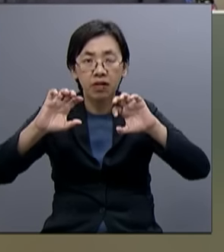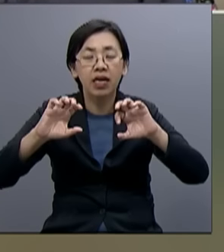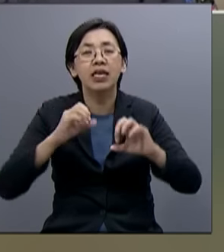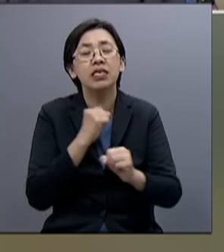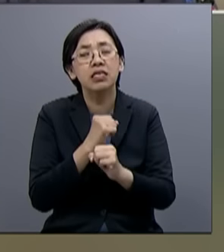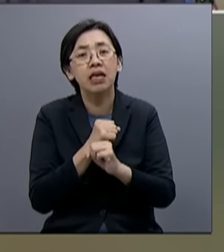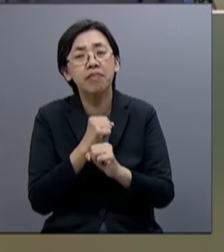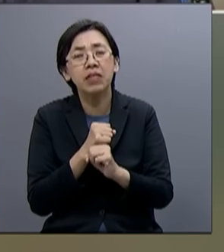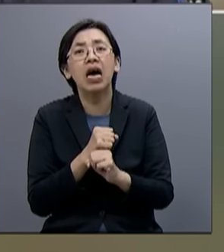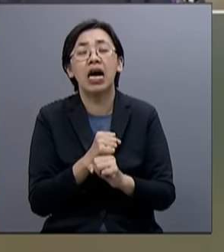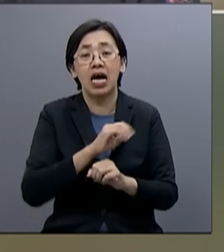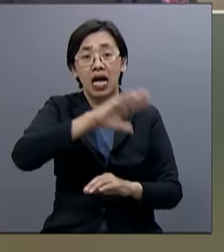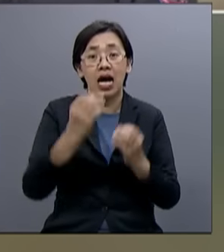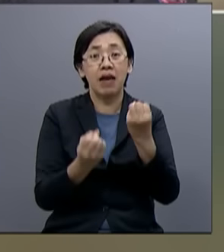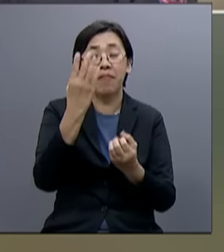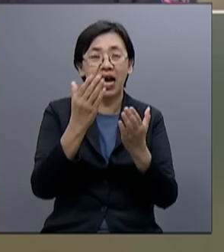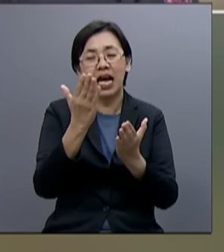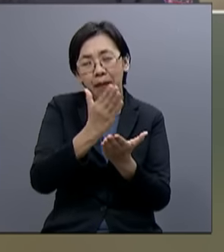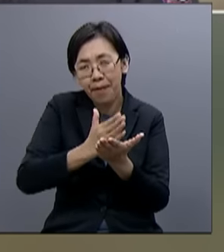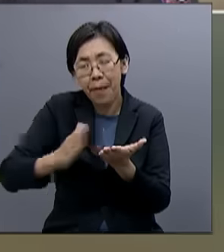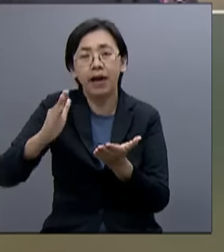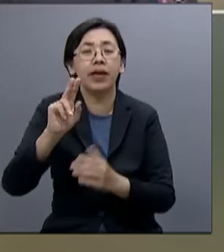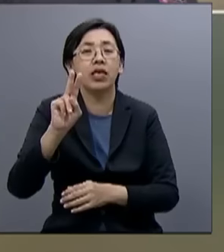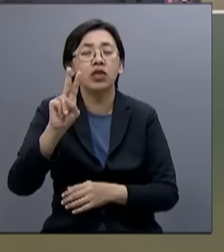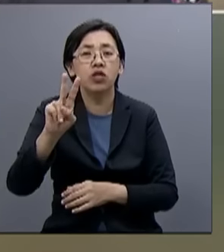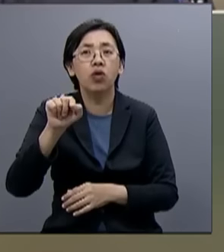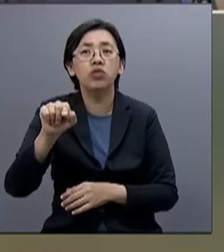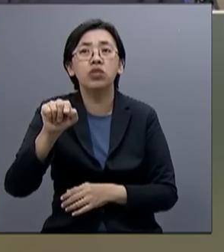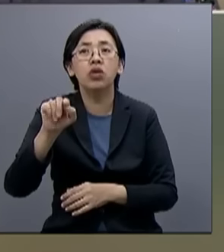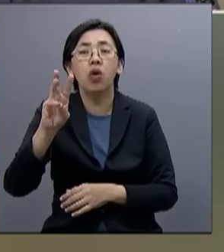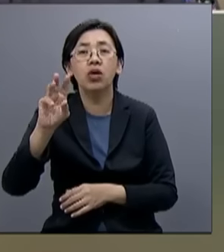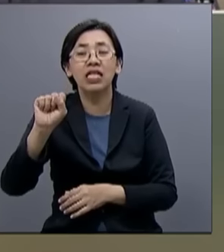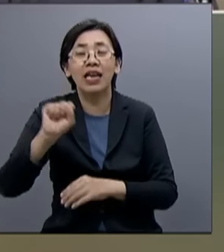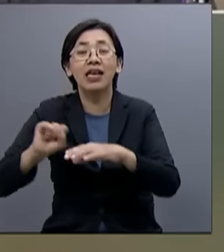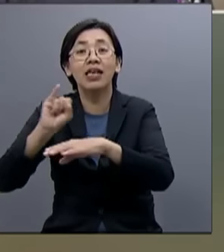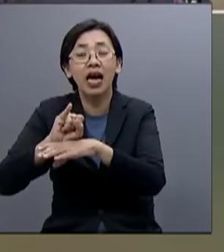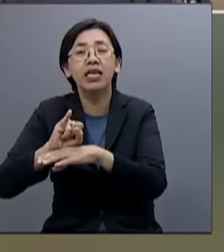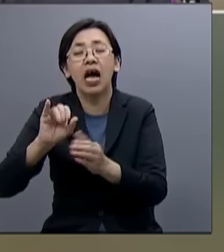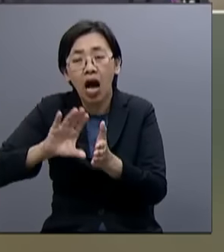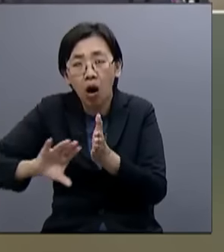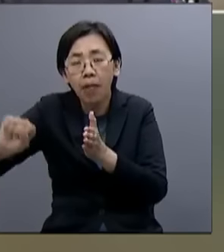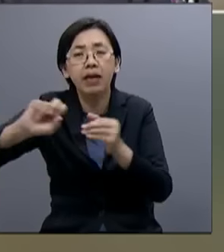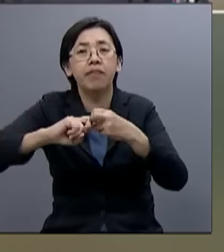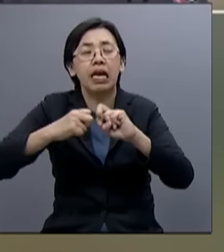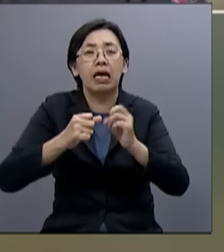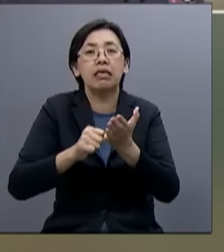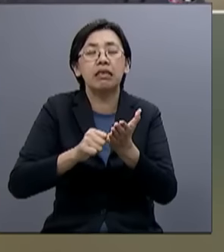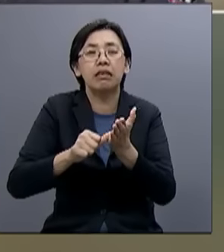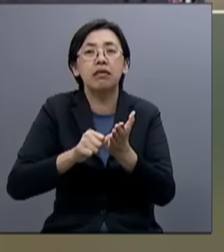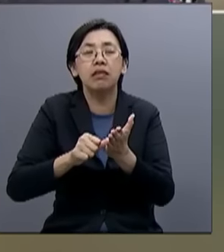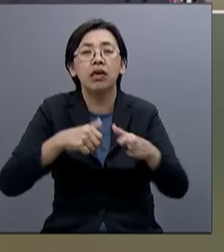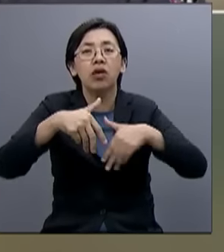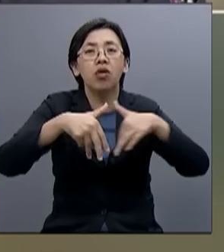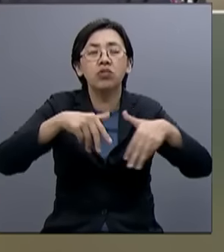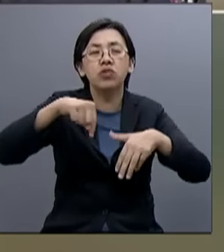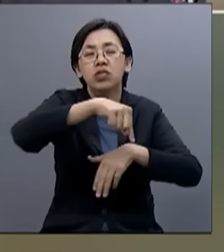ไดเบนการให้ปราถ้ care2.6 ล้านท์ 2.6 แสน ไ้ออกไปเพื่จะแ้ปัหา ชุชน